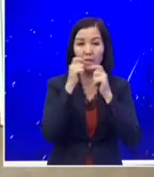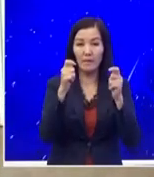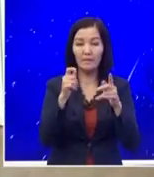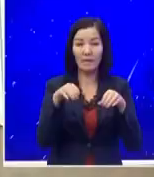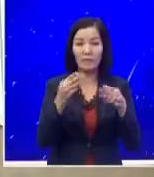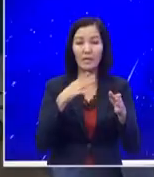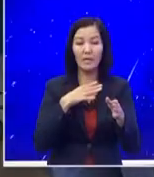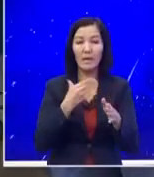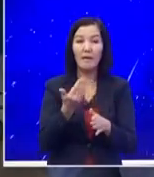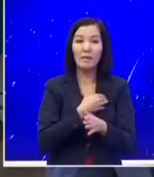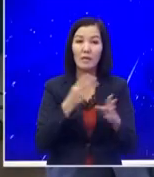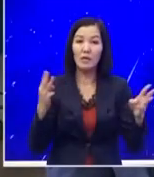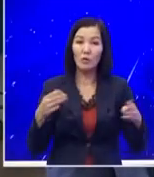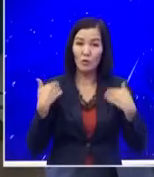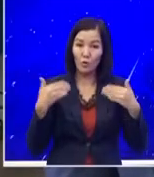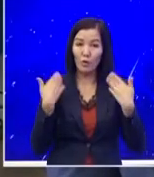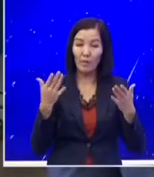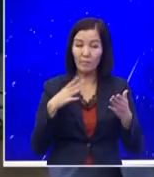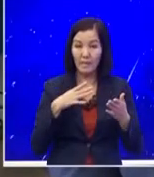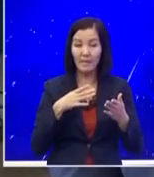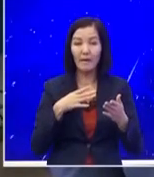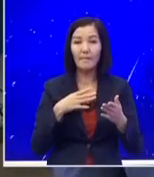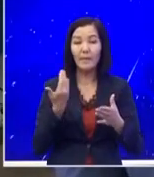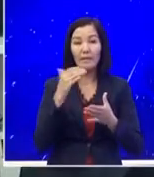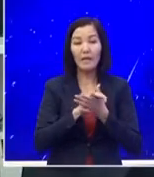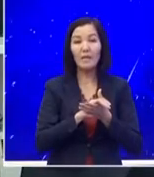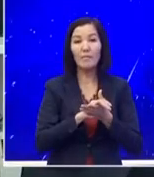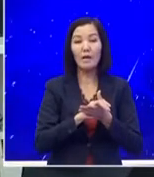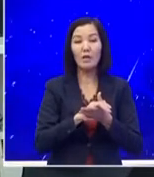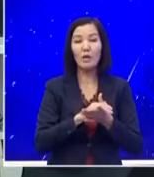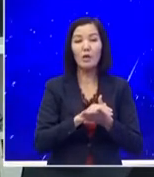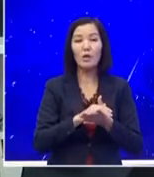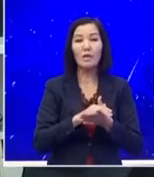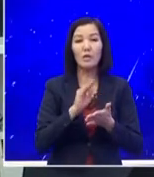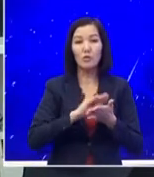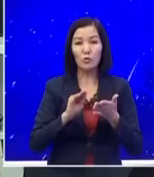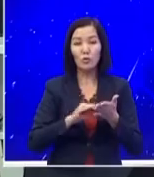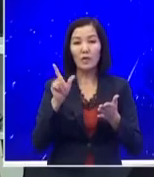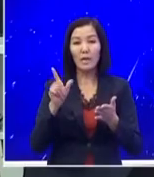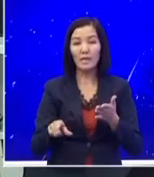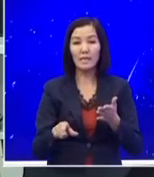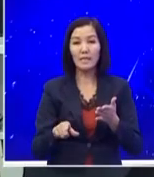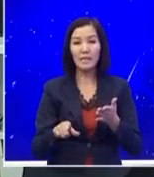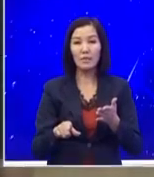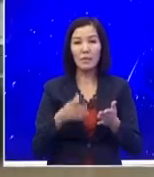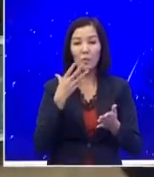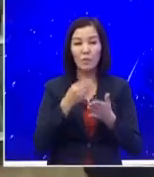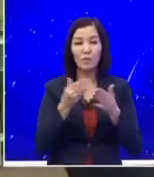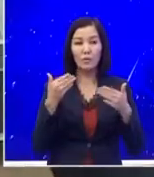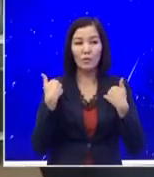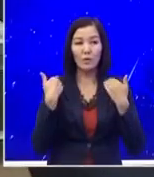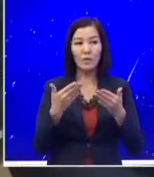жатты. Ниет тілектерін де білдірді. Сондай ақ танымал журналист Нұртілеу Иманғалиұлының да қос азаматқа құттықтауы